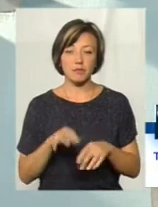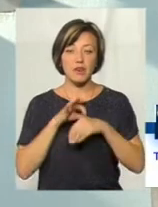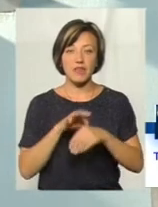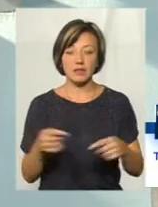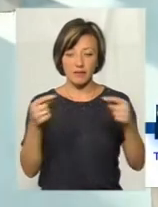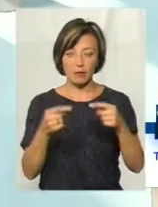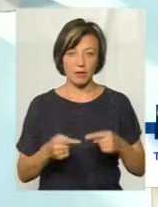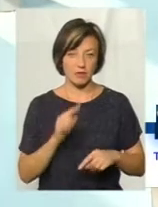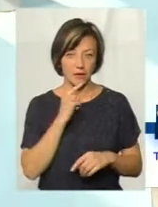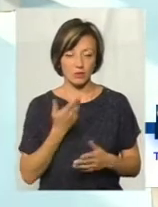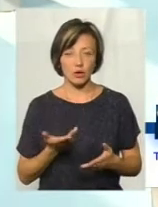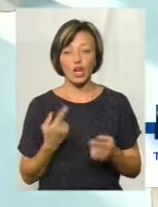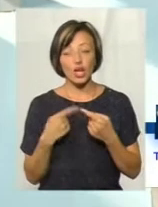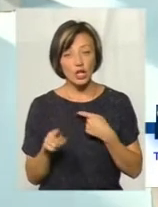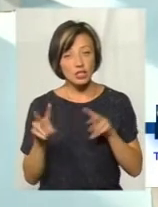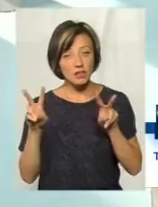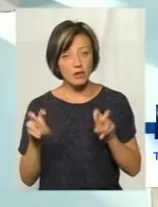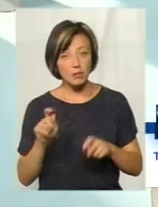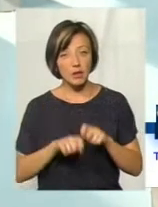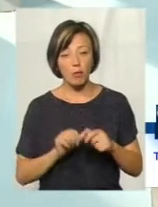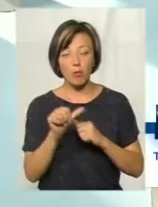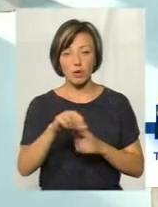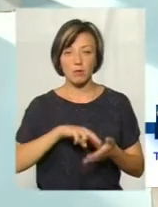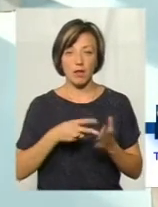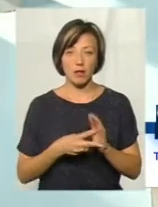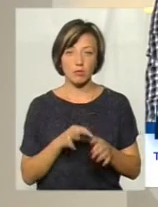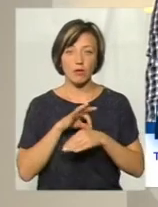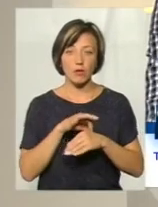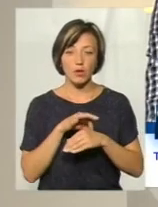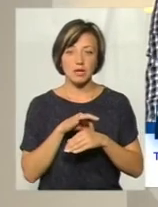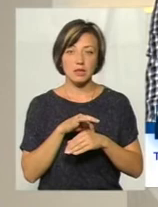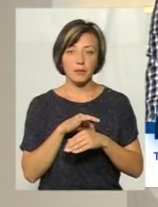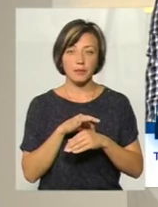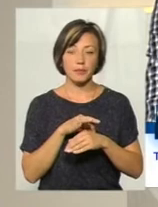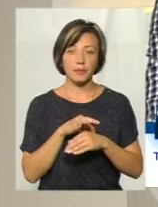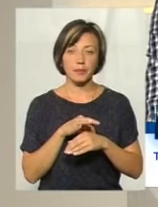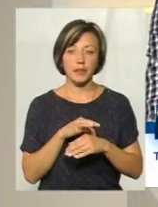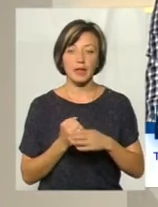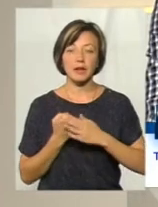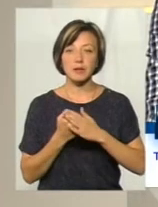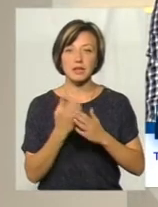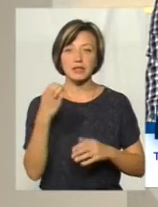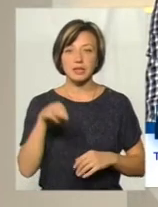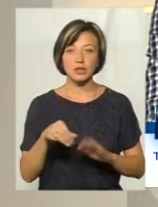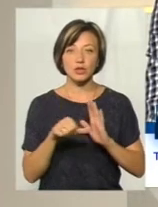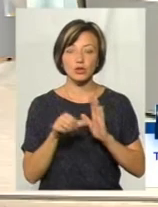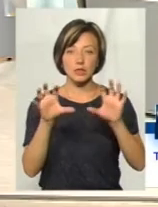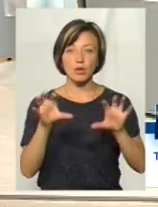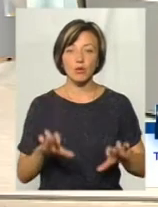все у відповідність. І інший вид перевірок – це позапланові перевірки. Вони проводяться на підставі статті 6 закону